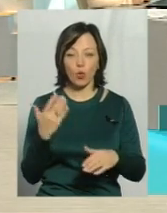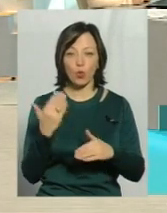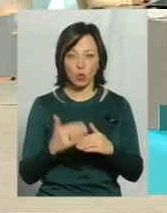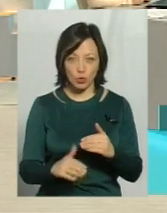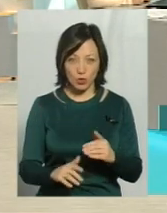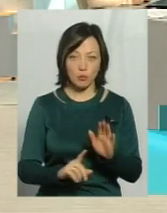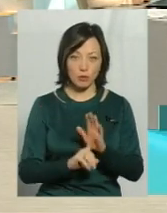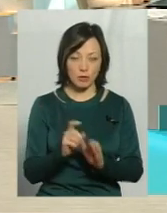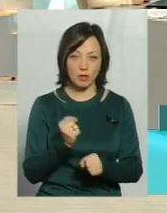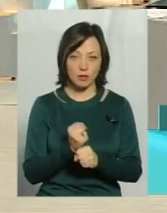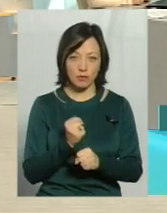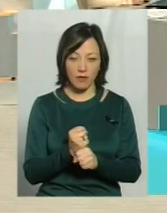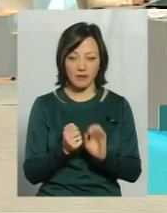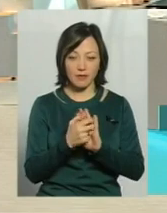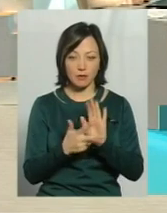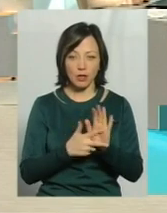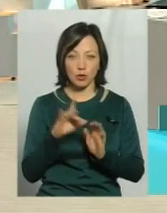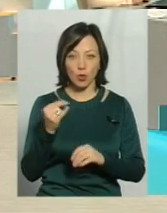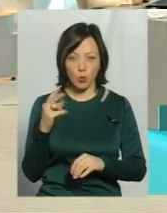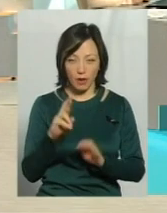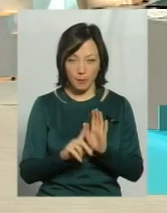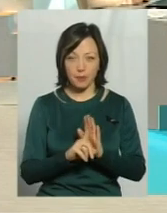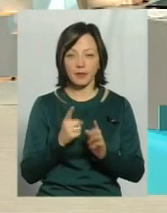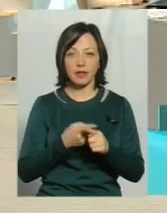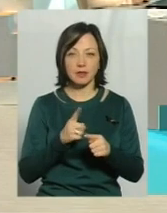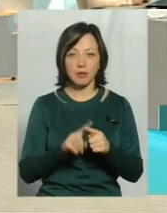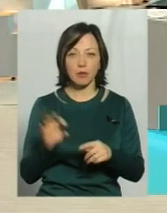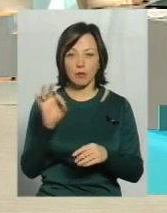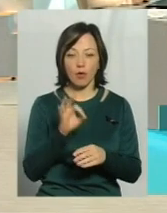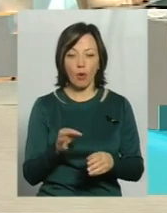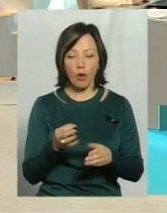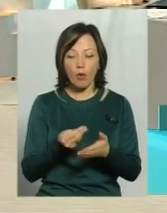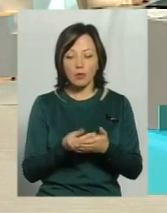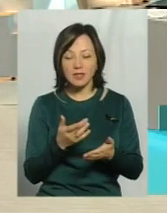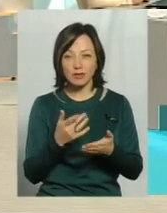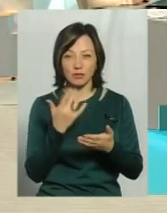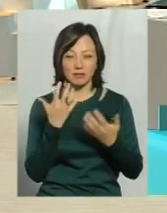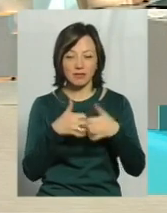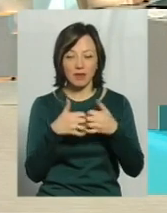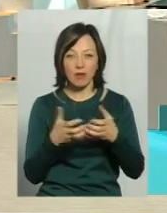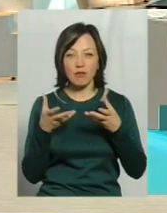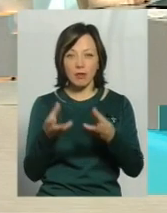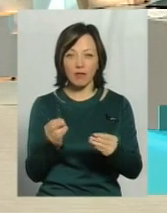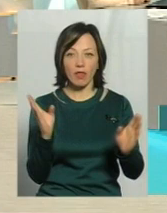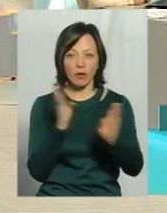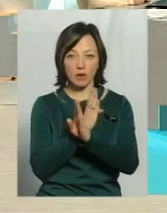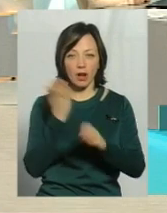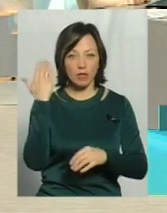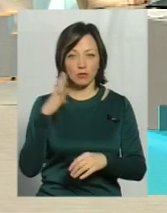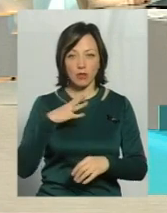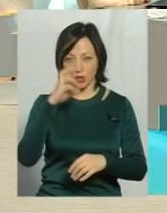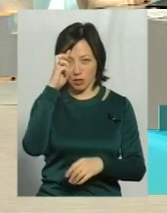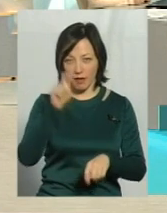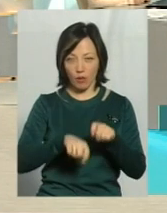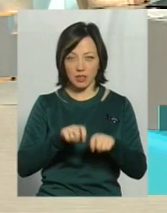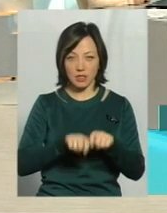в понеділок 18 грудня. Це про оцінку впливу на довкілля. Раніше була державна екологічна експертиза,